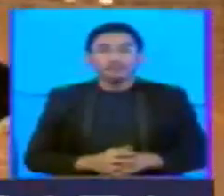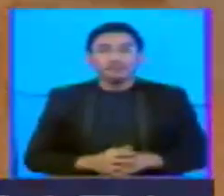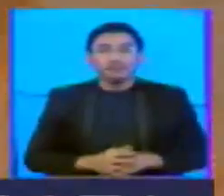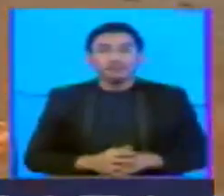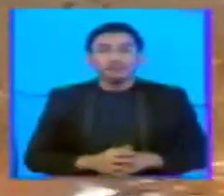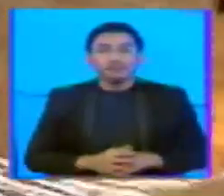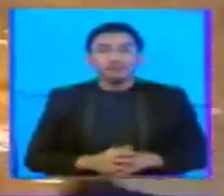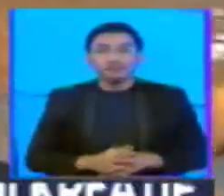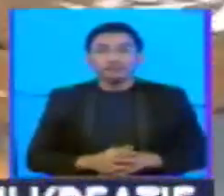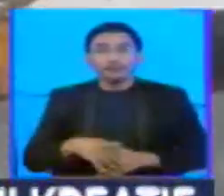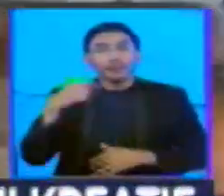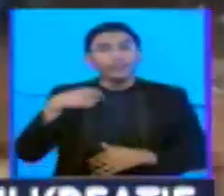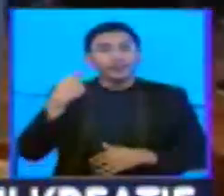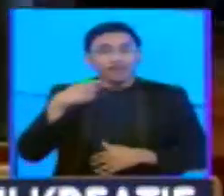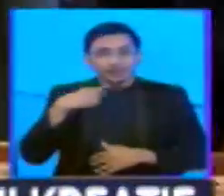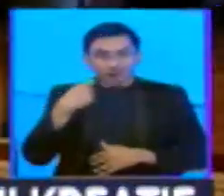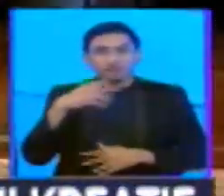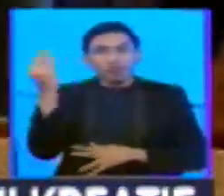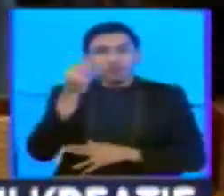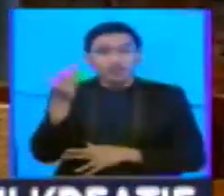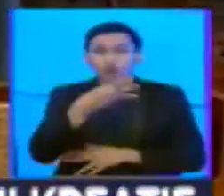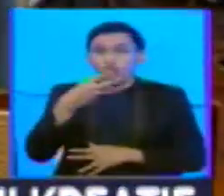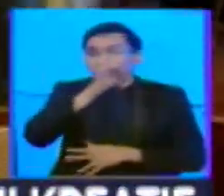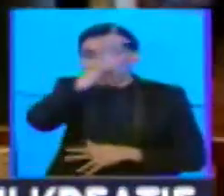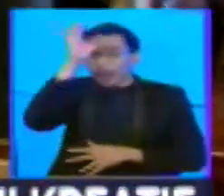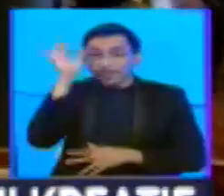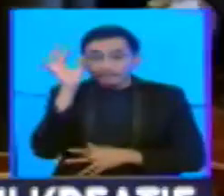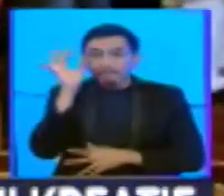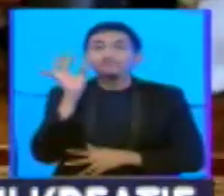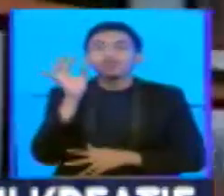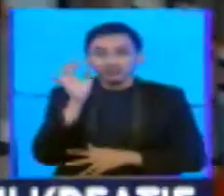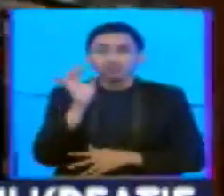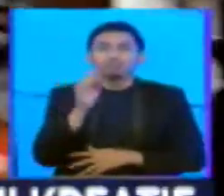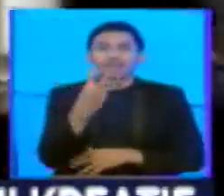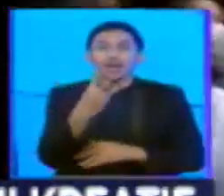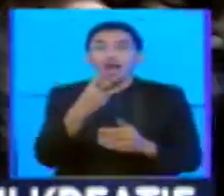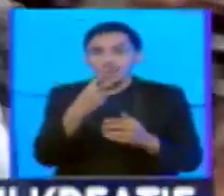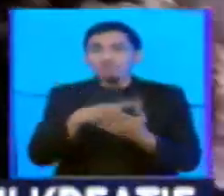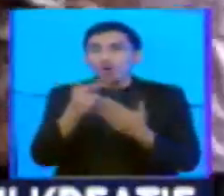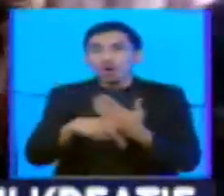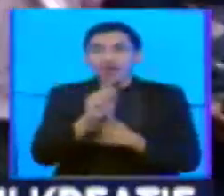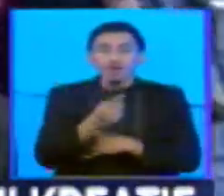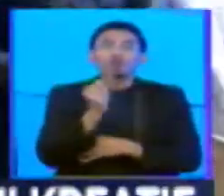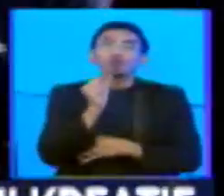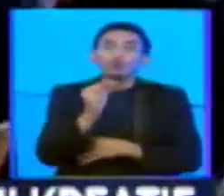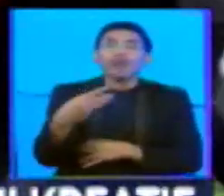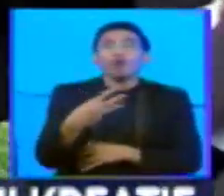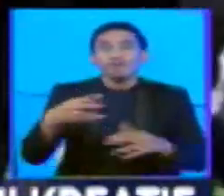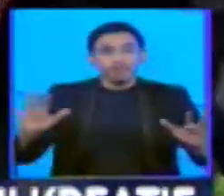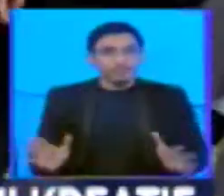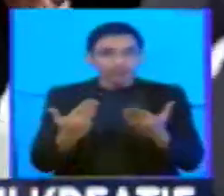Kementerian Pariwisata dan Ekonomi kreatif membuat tiga program yang menjadi langkah awal untuk membangkitkan sektor pariwisata di tahun